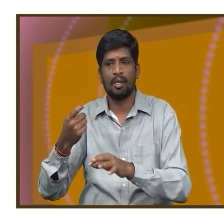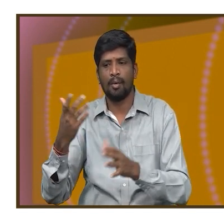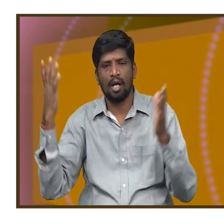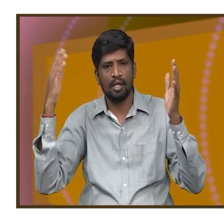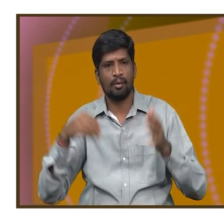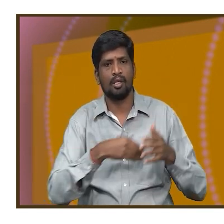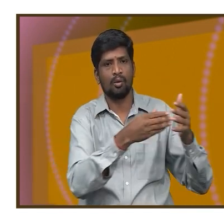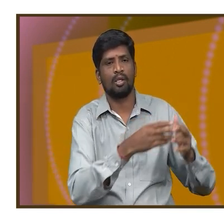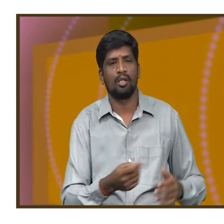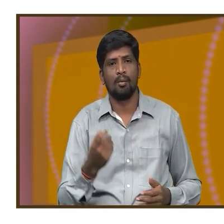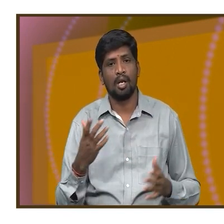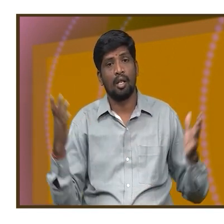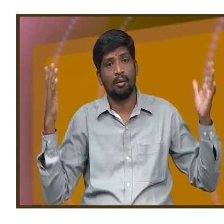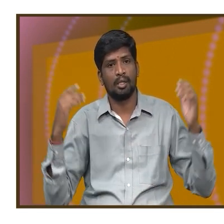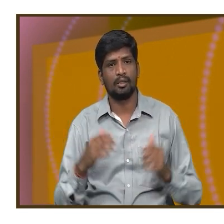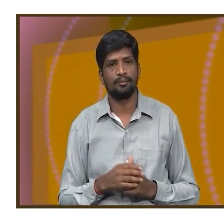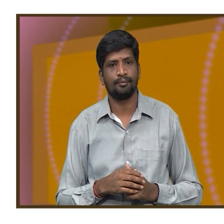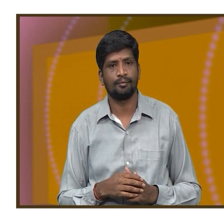பணத்தின் மூலம் அவர் பெரிய செல்வந்தரானார்.